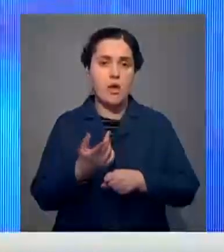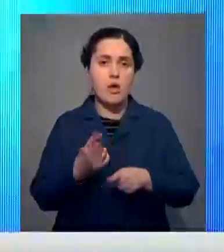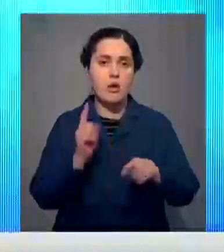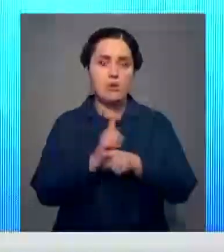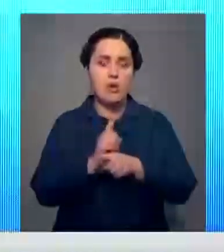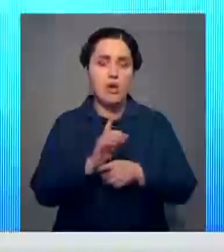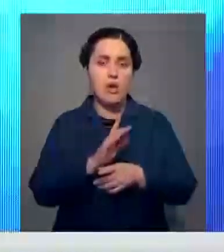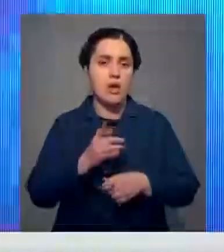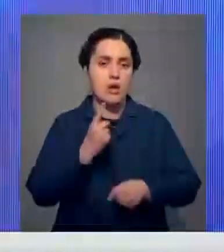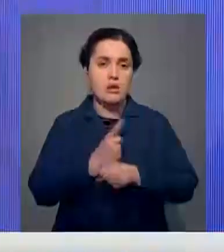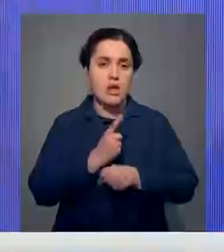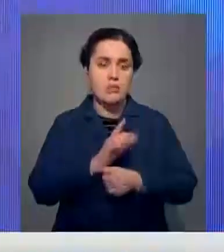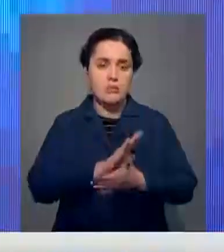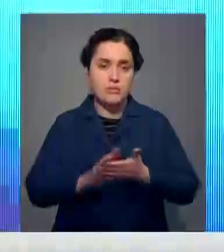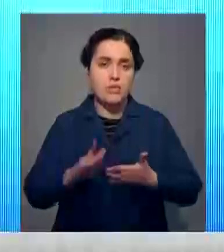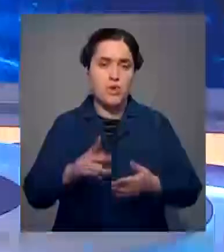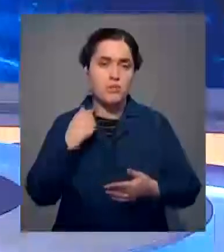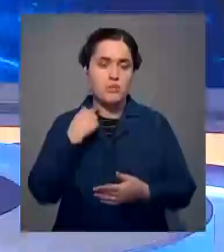с потерпевшей.